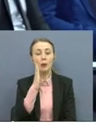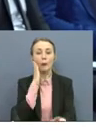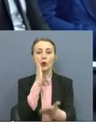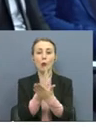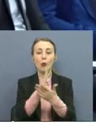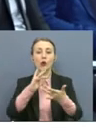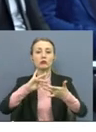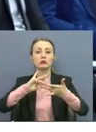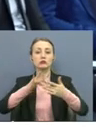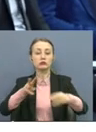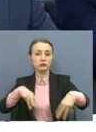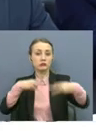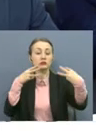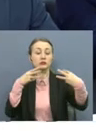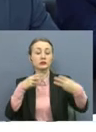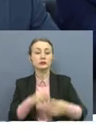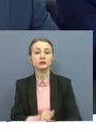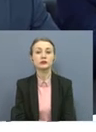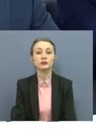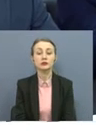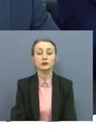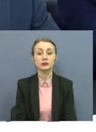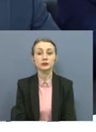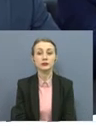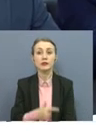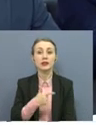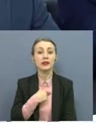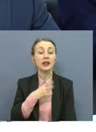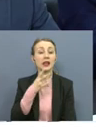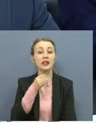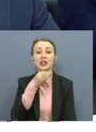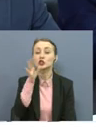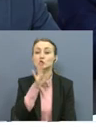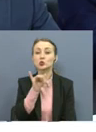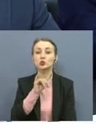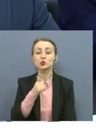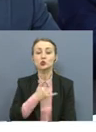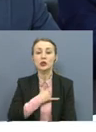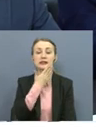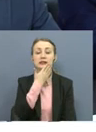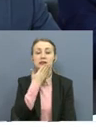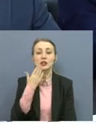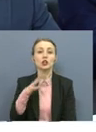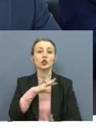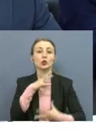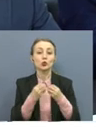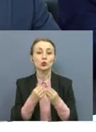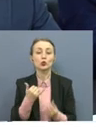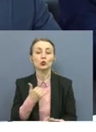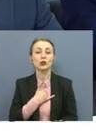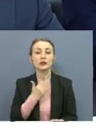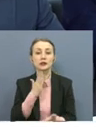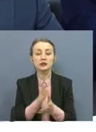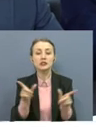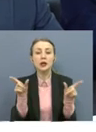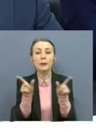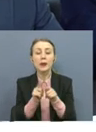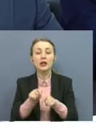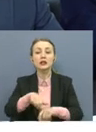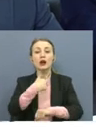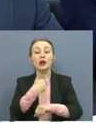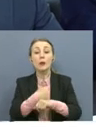совместные с органами прокуратуры сәкім. Қаланың және облыс әкімімен бірлесіп шешкен мәселелер, жүйелі нәтижелі жұмыстарымыз жоқ деп айта алмаймын,